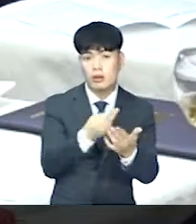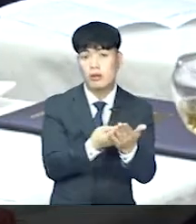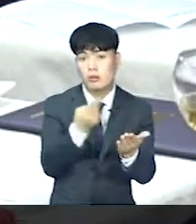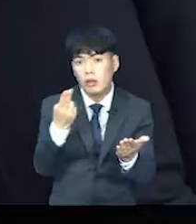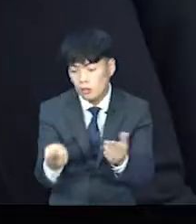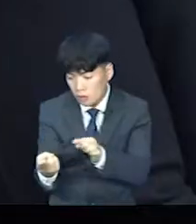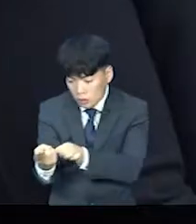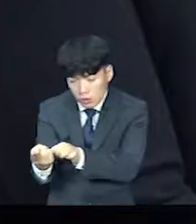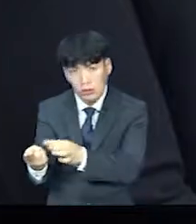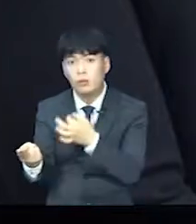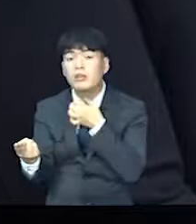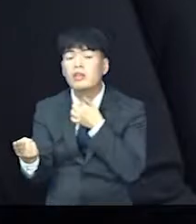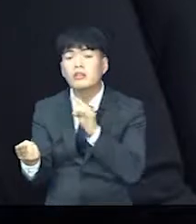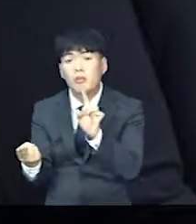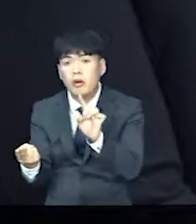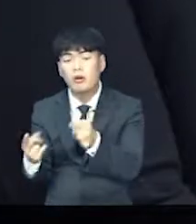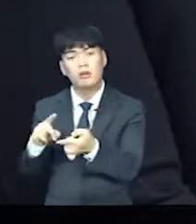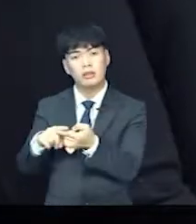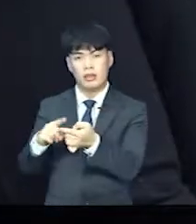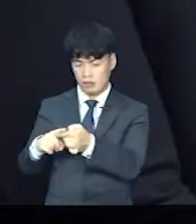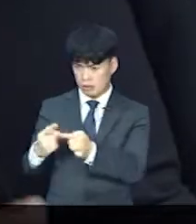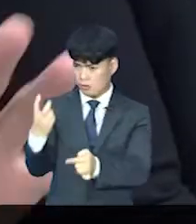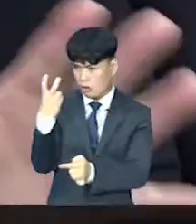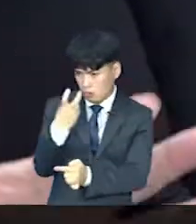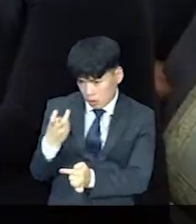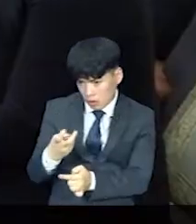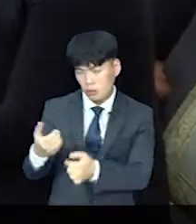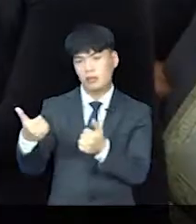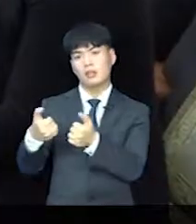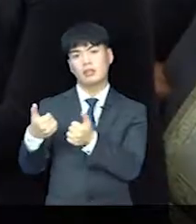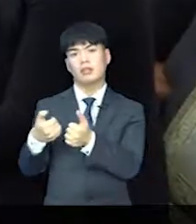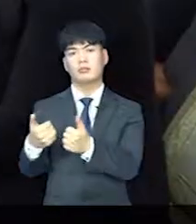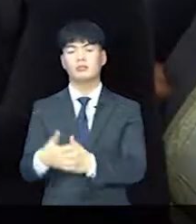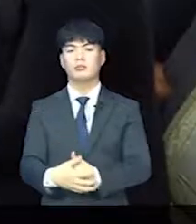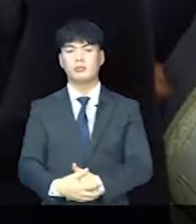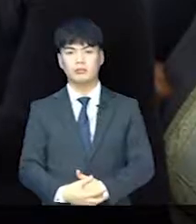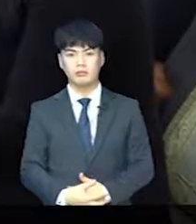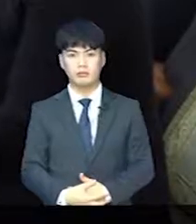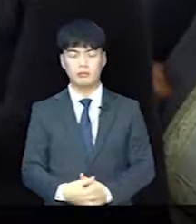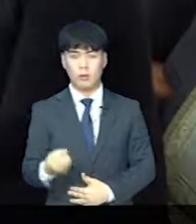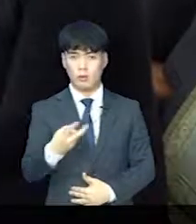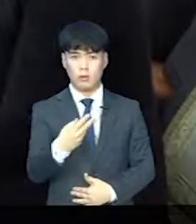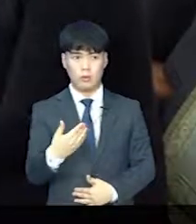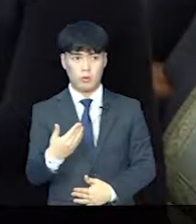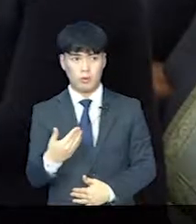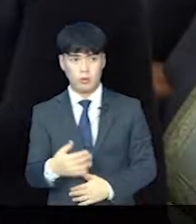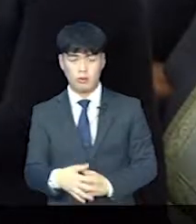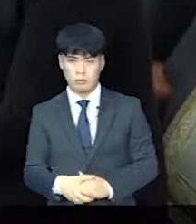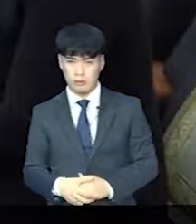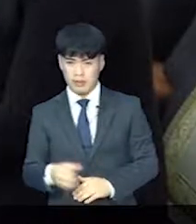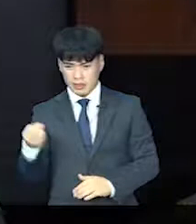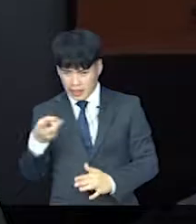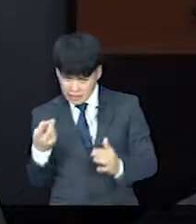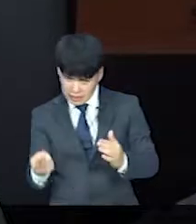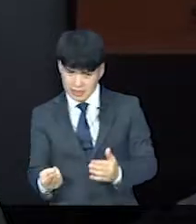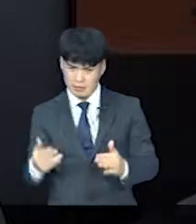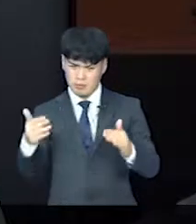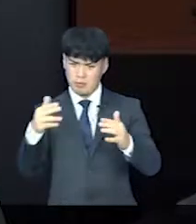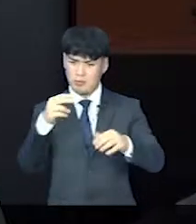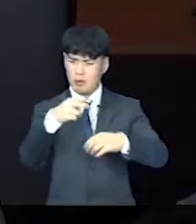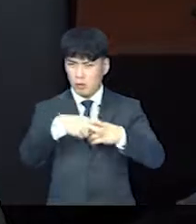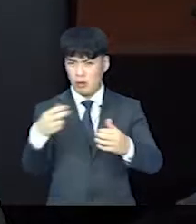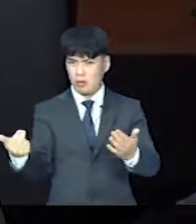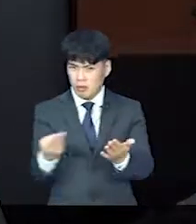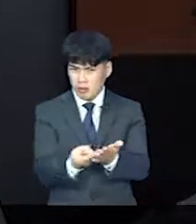평가하고 적합한 케어 플랜을 수립하며 상담 및 모니터링을 실시함으로써 불필요한 입원